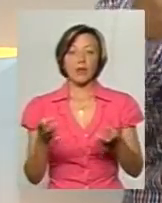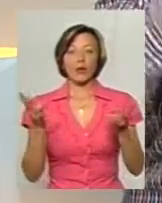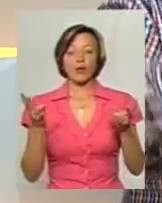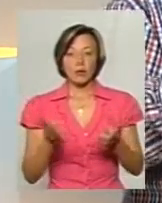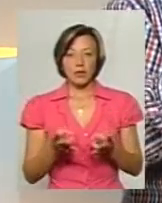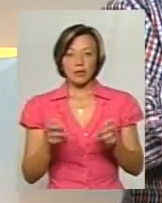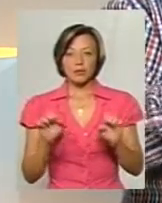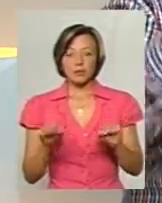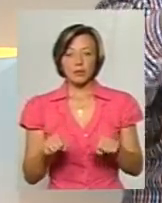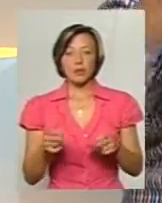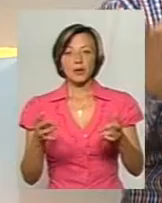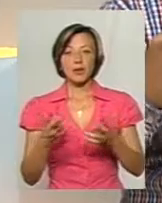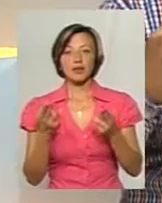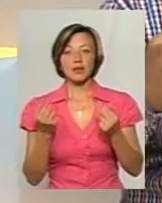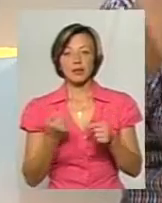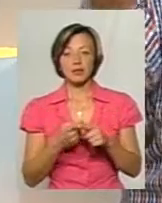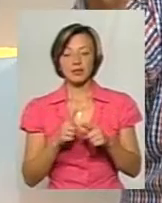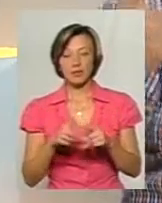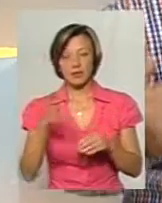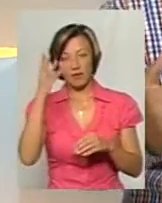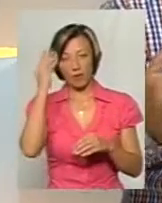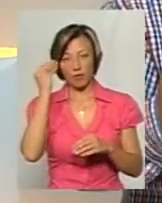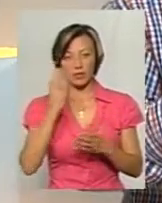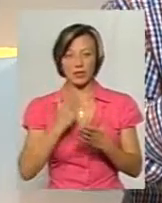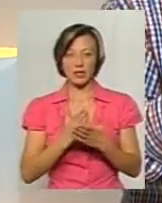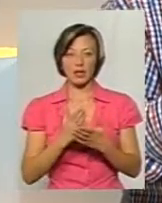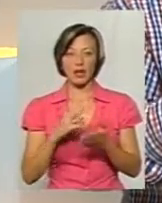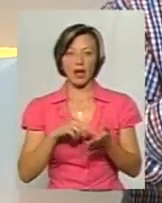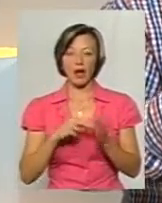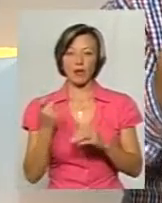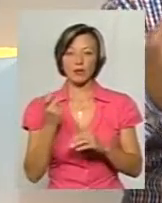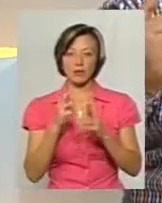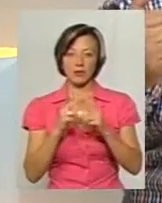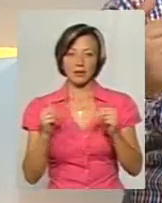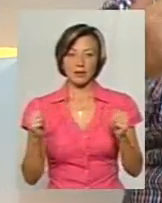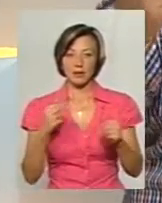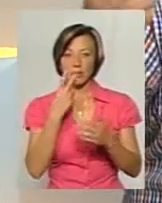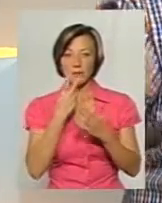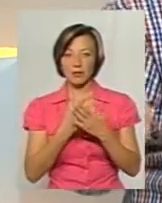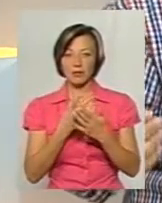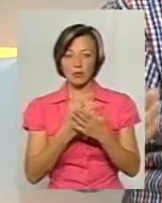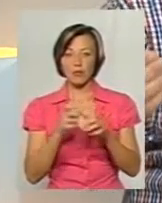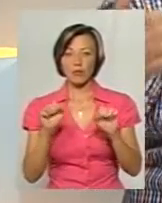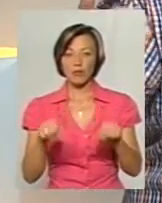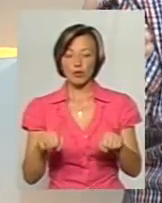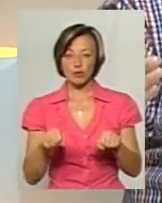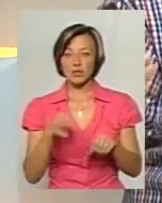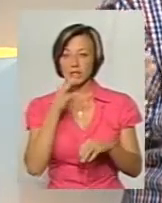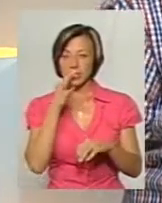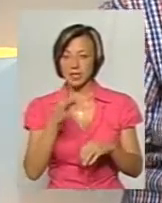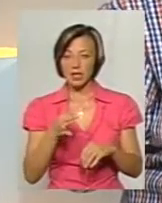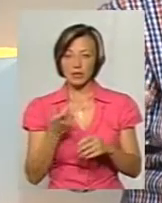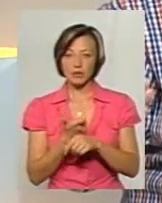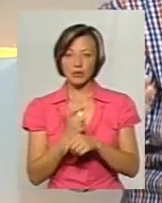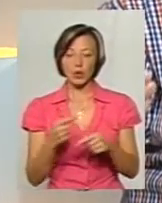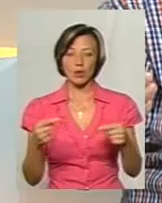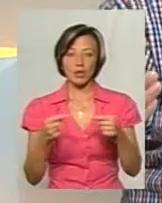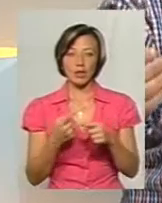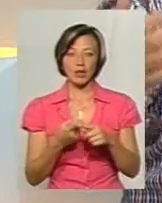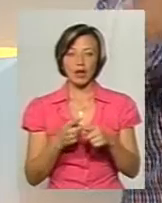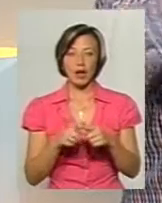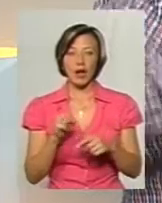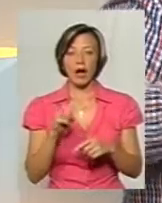і, можливо, потрібні. Да? Це треба вираховувати. Там є економісти в Дніпропетровську, я бачу, вони можуть щось сказати більш конкретніше по